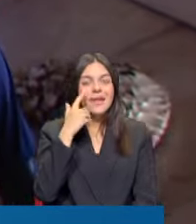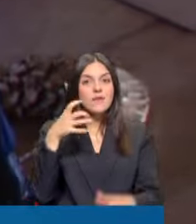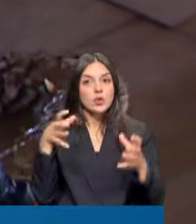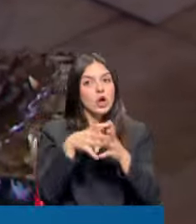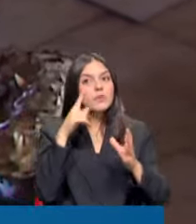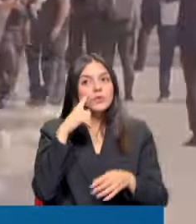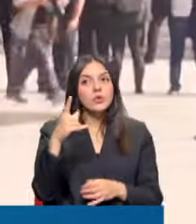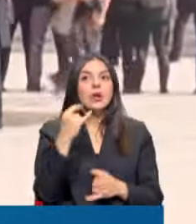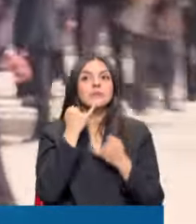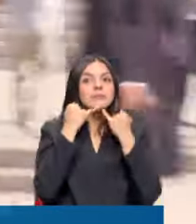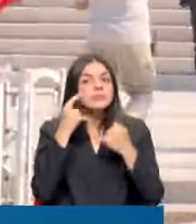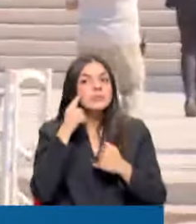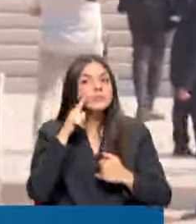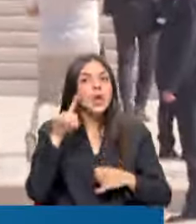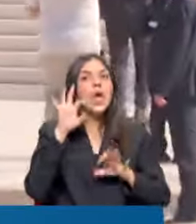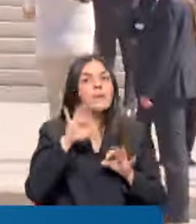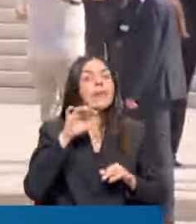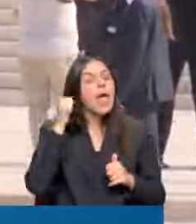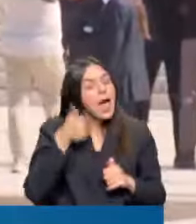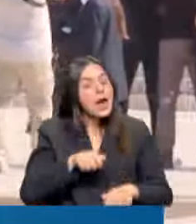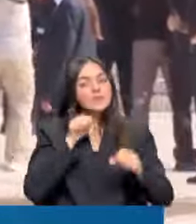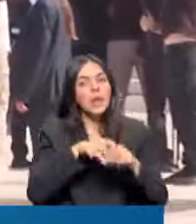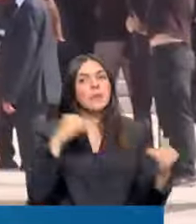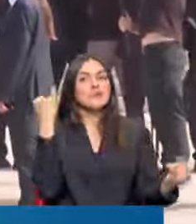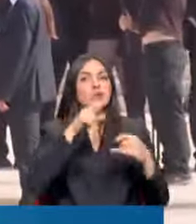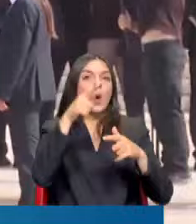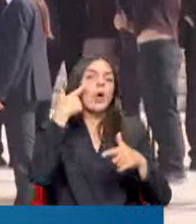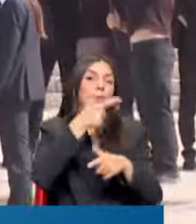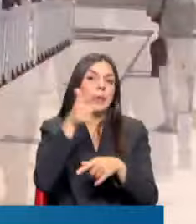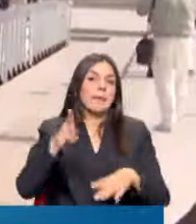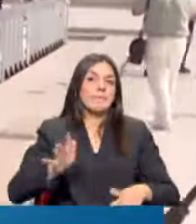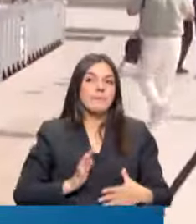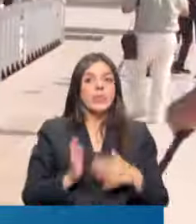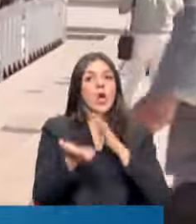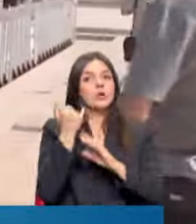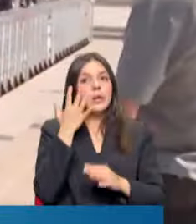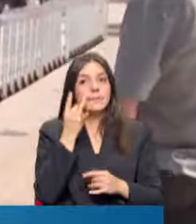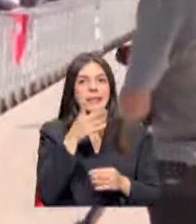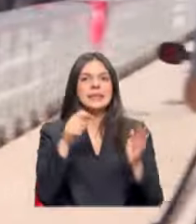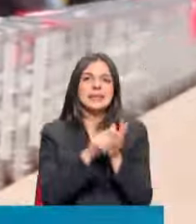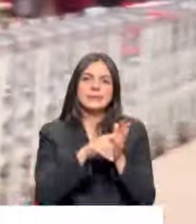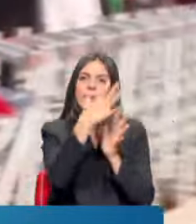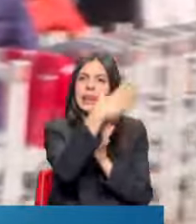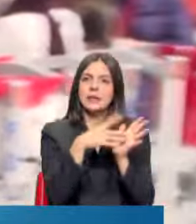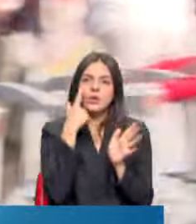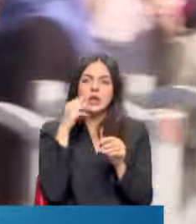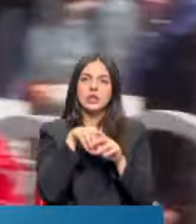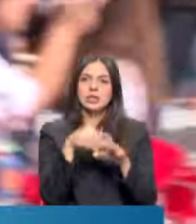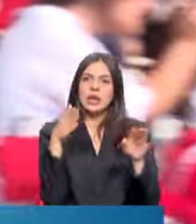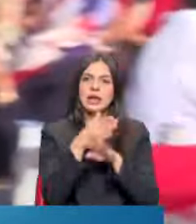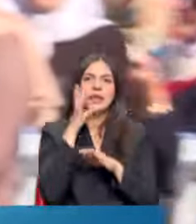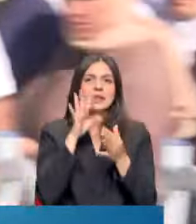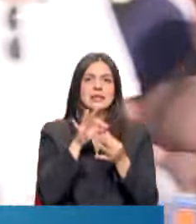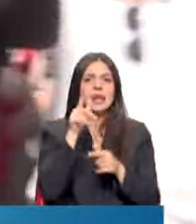Anıtkabir ziyaretinde hemen her bayramda tartışılan o görüntüler vardı bir kez daha. Önceden belirlenen isim listesiyle içeri alınan sivillerin